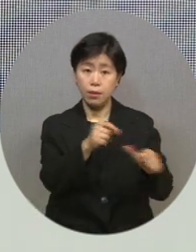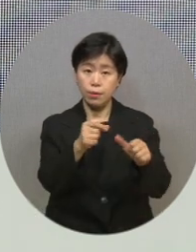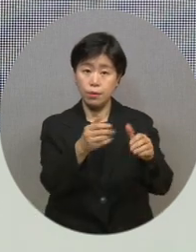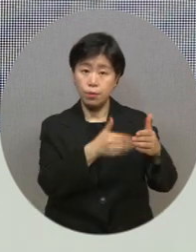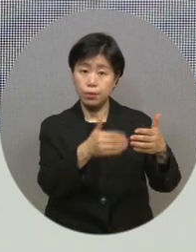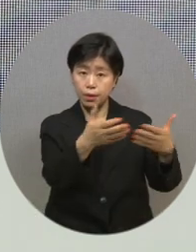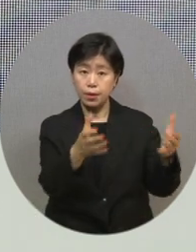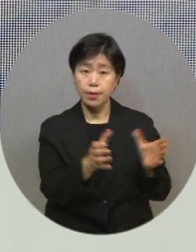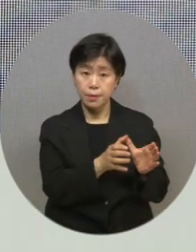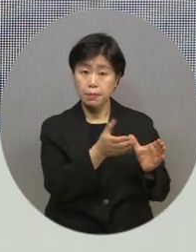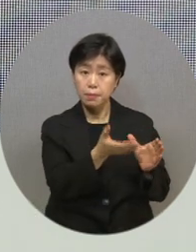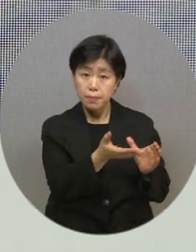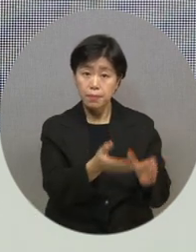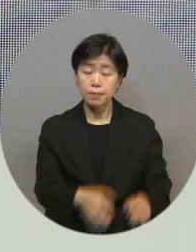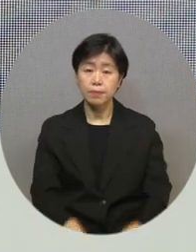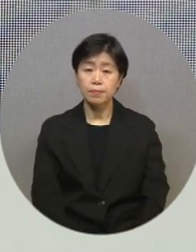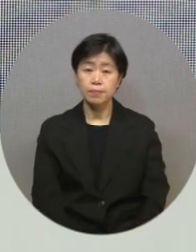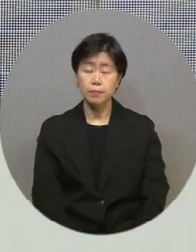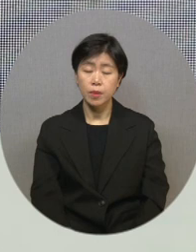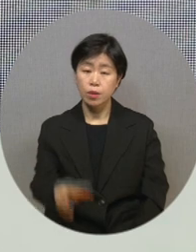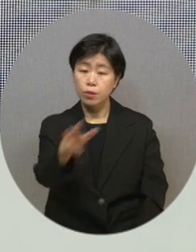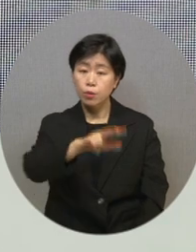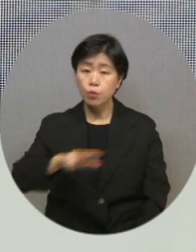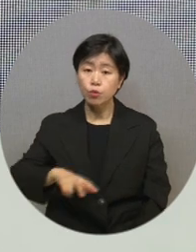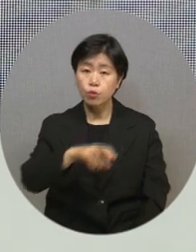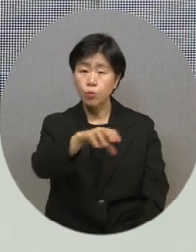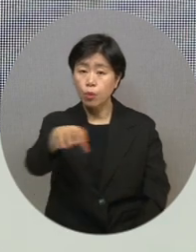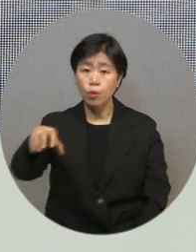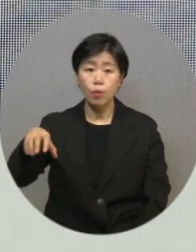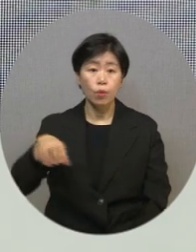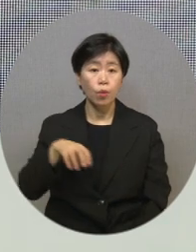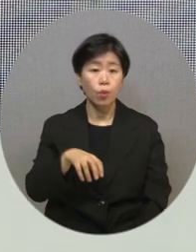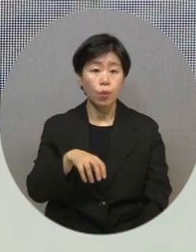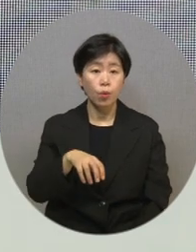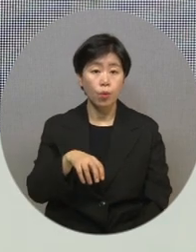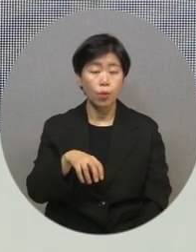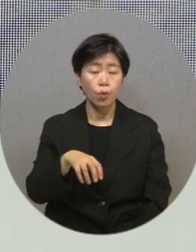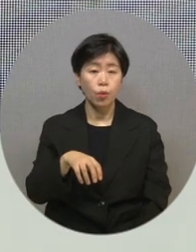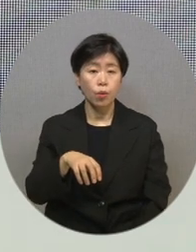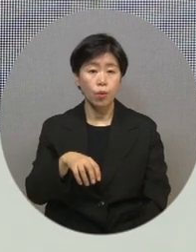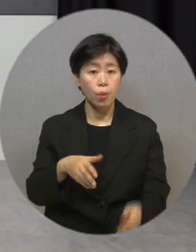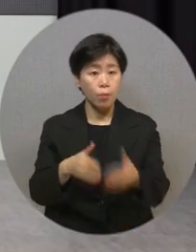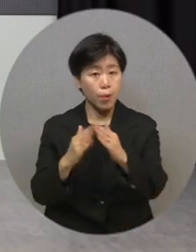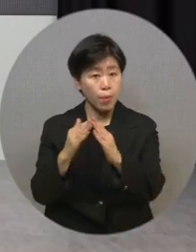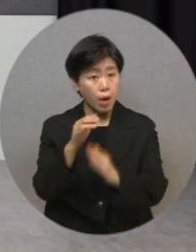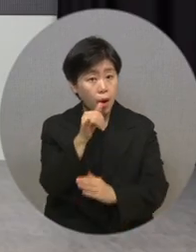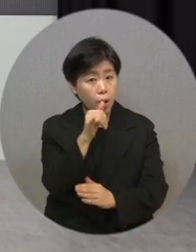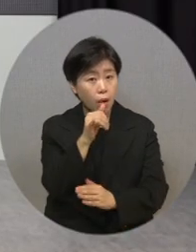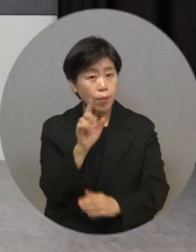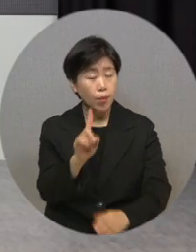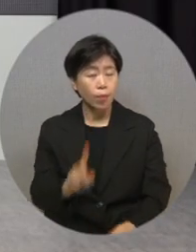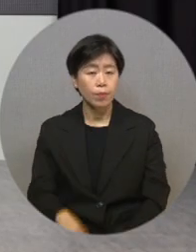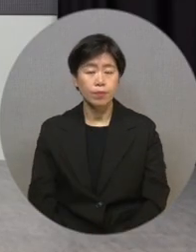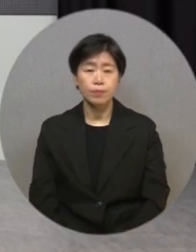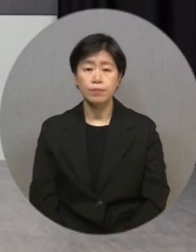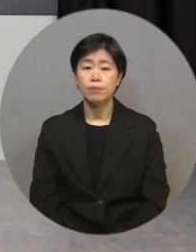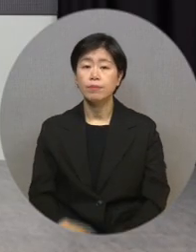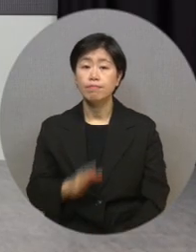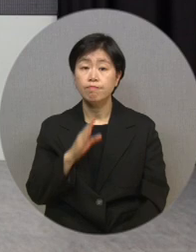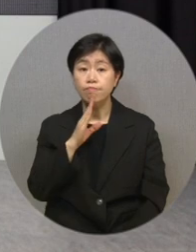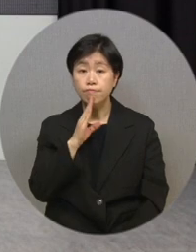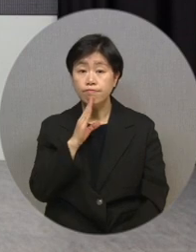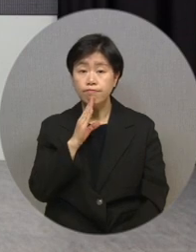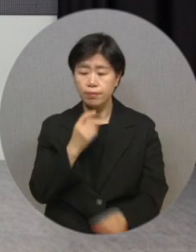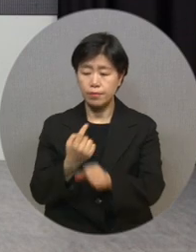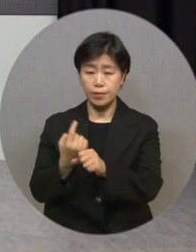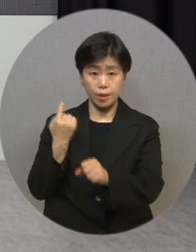공단은 그러면 전국의 몇 군데 시도별로 지금 예 저희가 이제